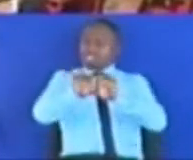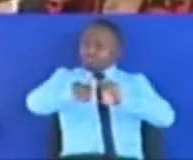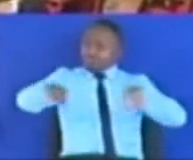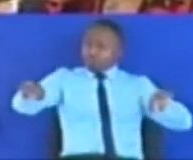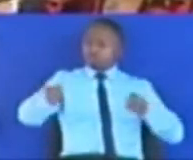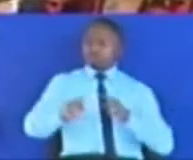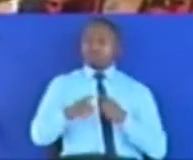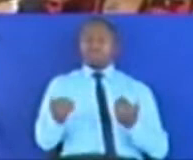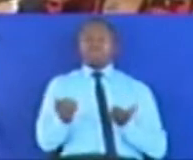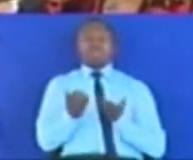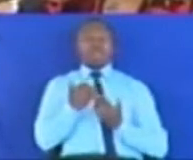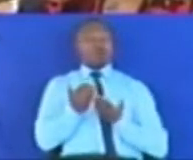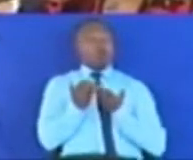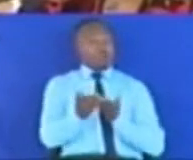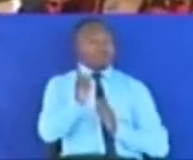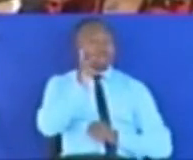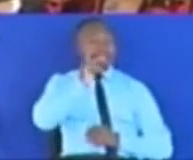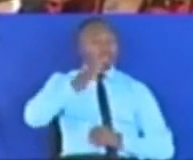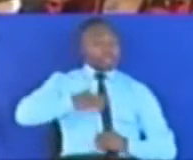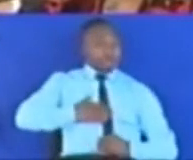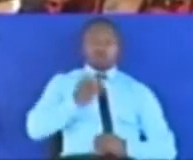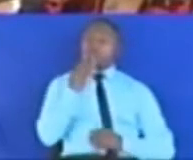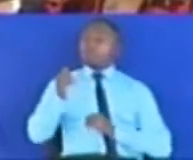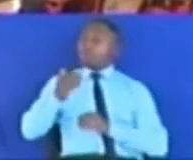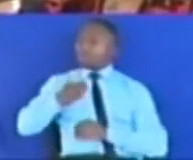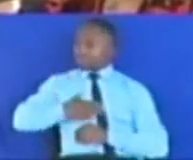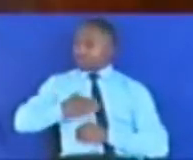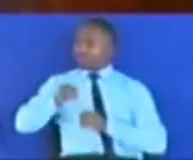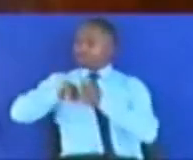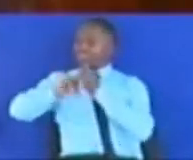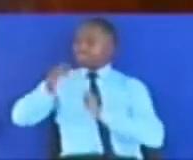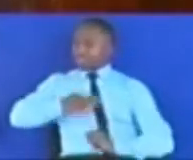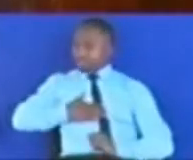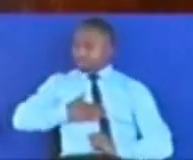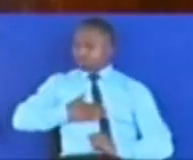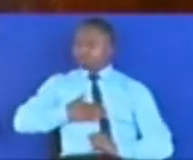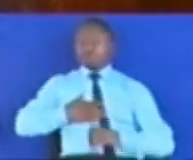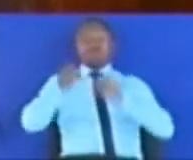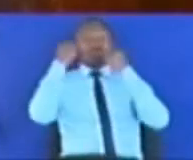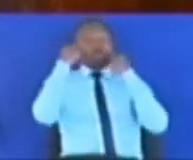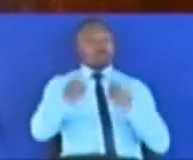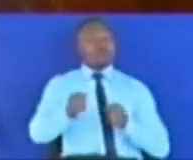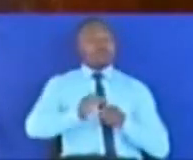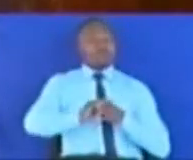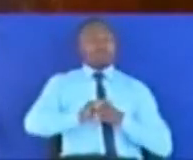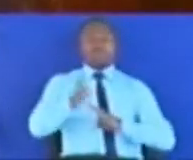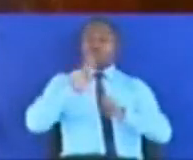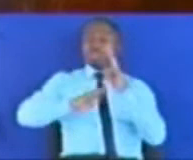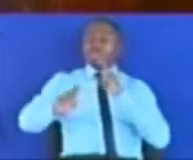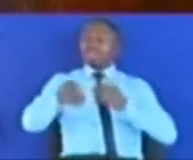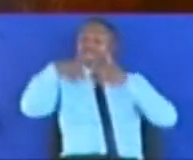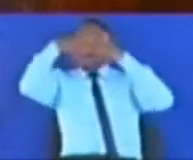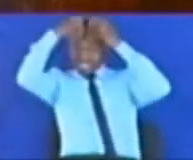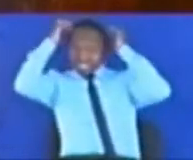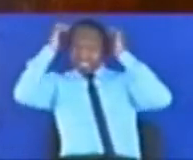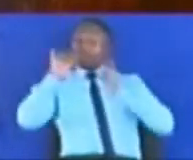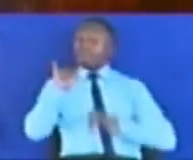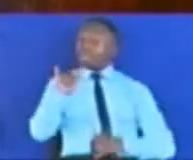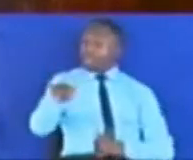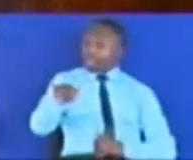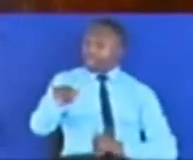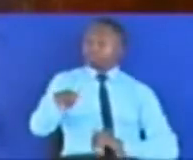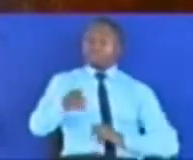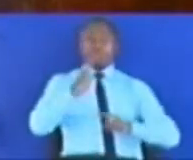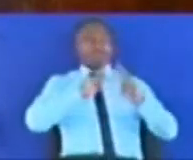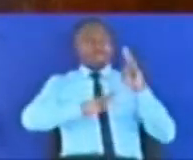nataka niwaombe sana kaka zangu, baba zangu, marafiki zangu. Ile nguvu mnayotumia kujadili Simba na Yanga, ile nguvu